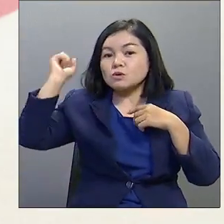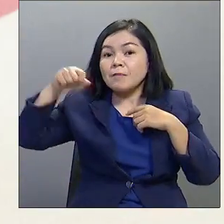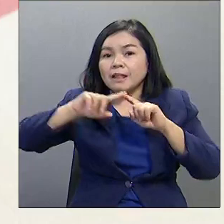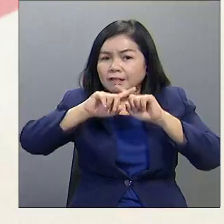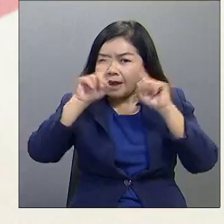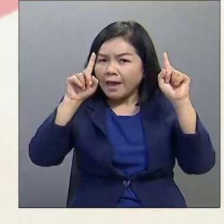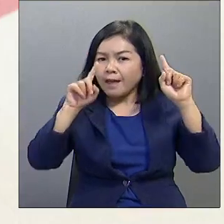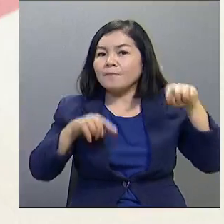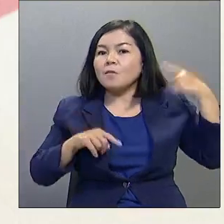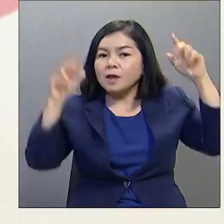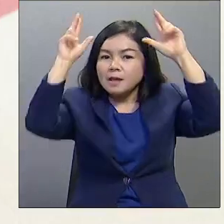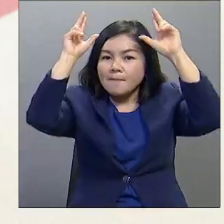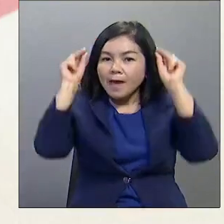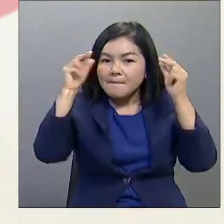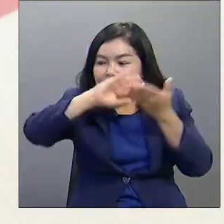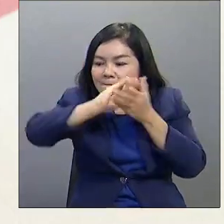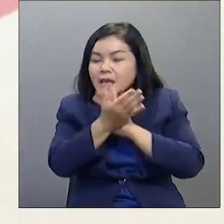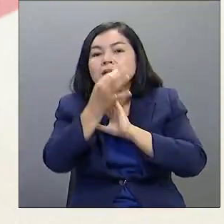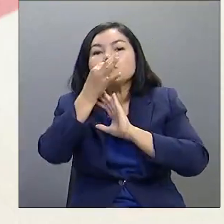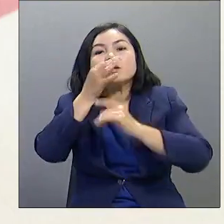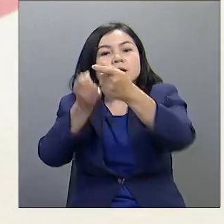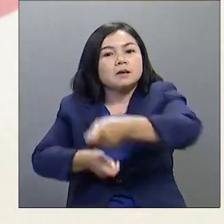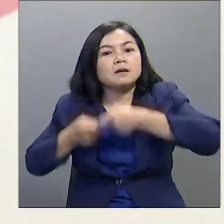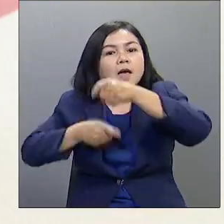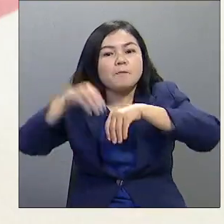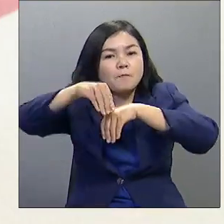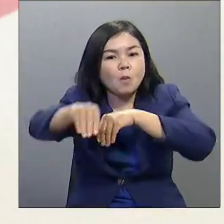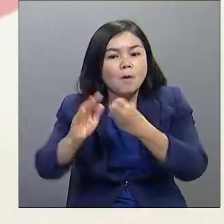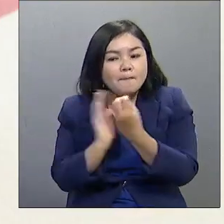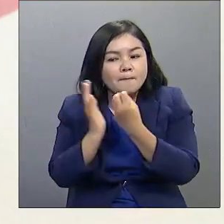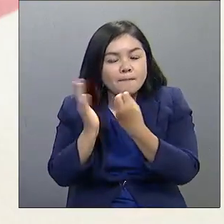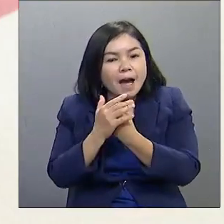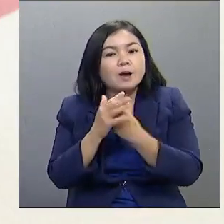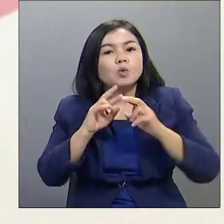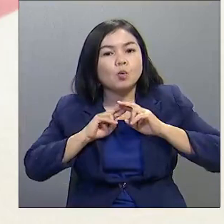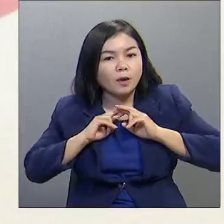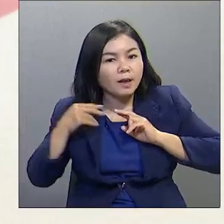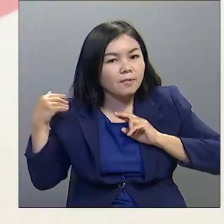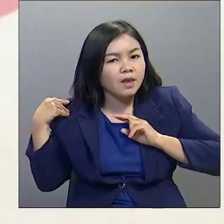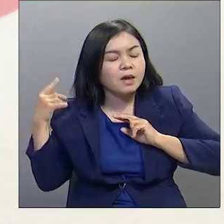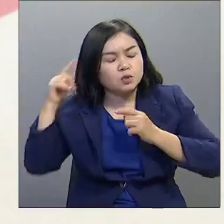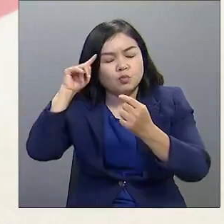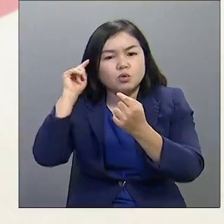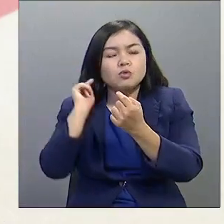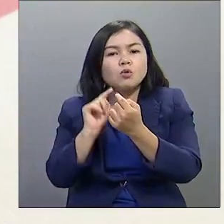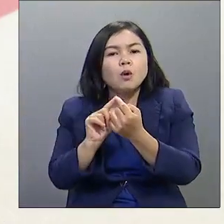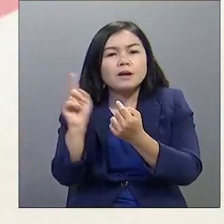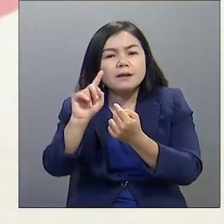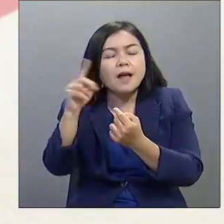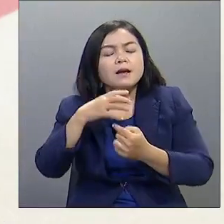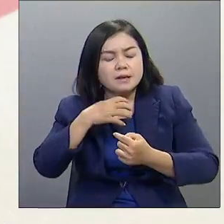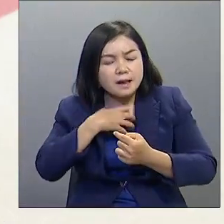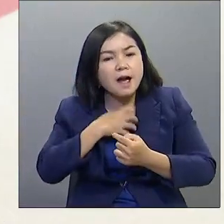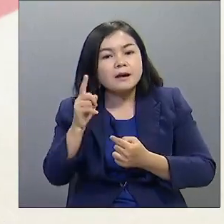เขาเปลี่ยนตัวเองเป็นเกษตรกรนะครับไปปลูกผักนะครับเต็มตัวเลยที่สำคัญนะครับจุดประสงค์และเป้าหมายคือต้องการที่จะ